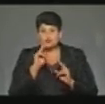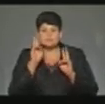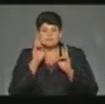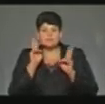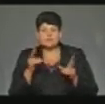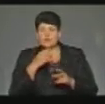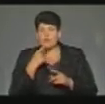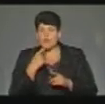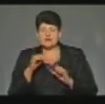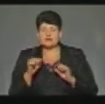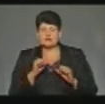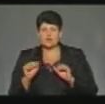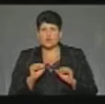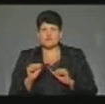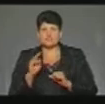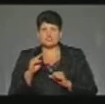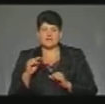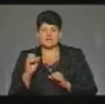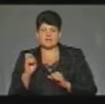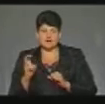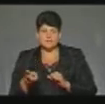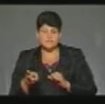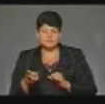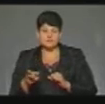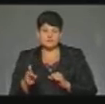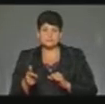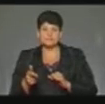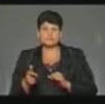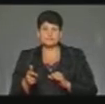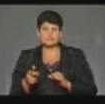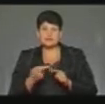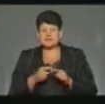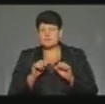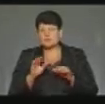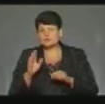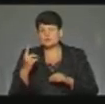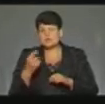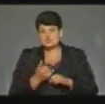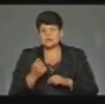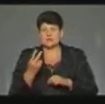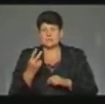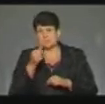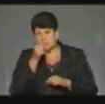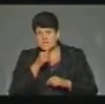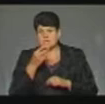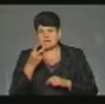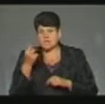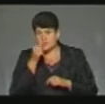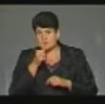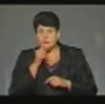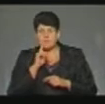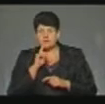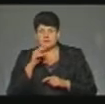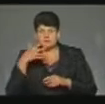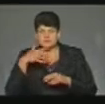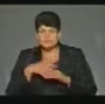керівник управління житлово-комунального господарства Олег Соколовський. Це може бути тиждень, два місяці. Поки ми не вивчимо, що